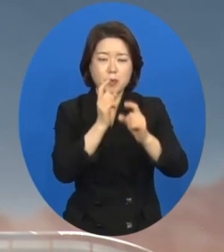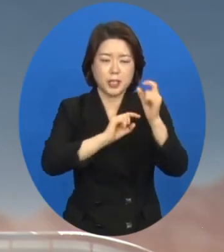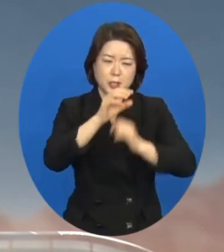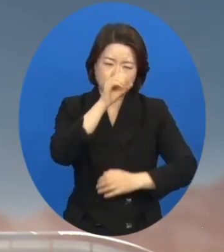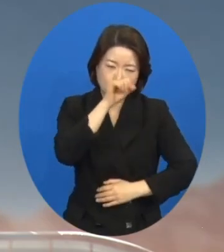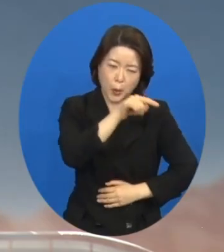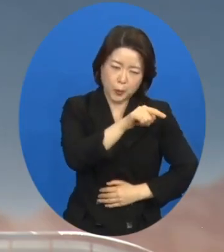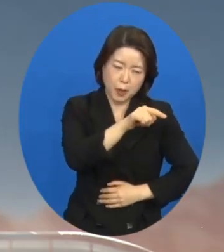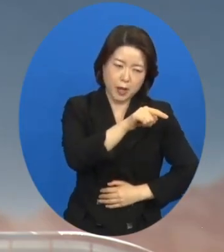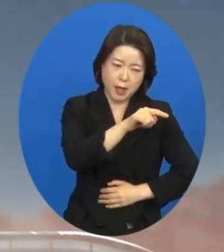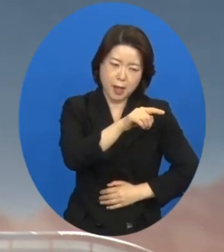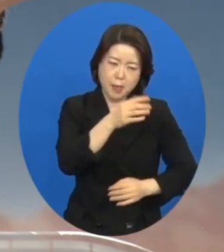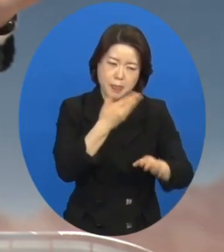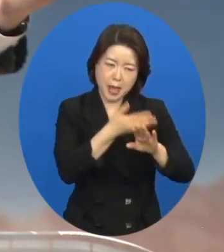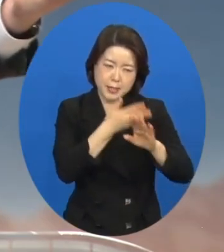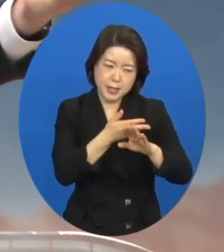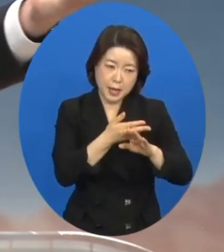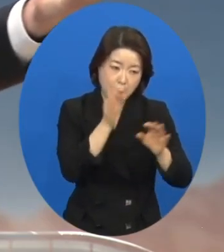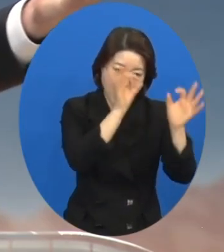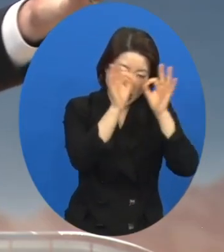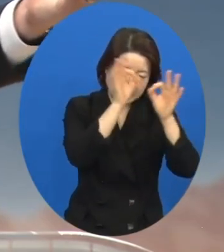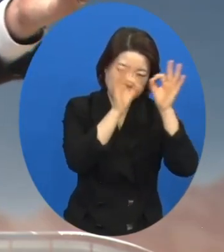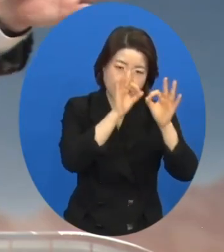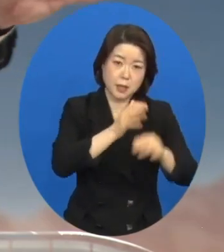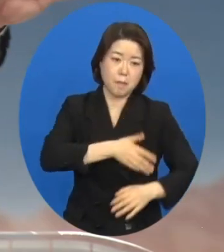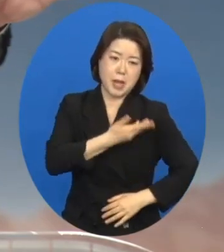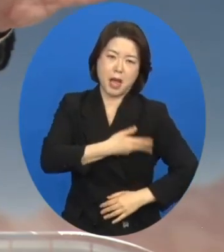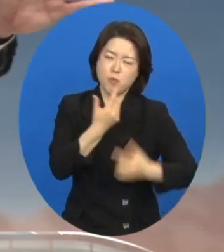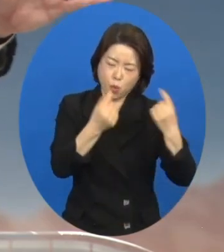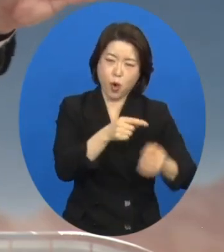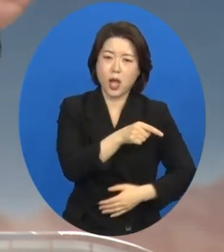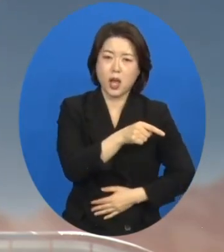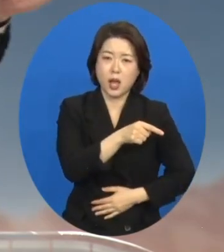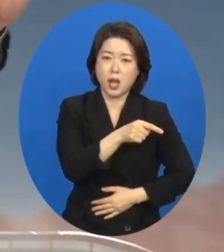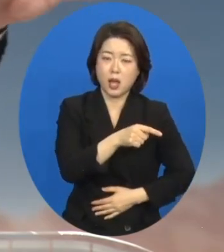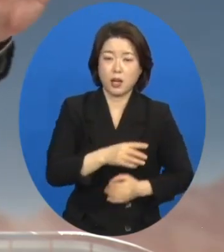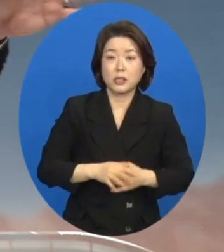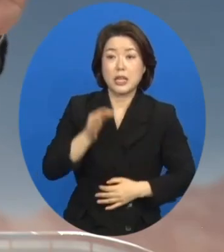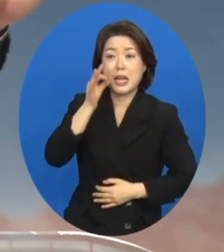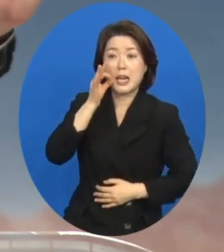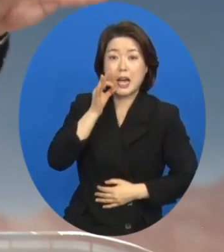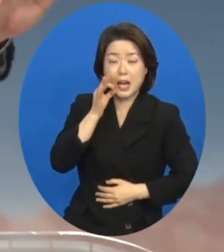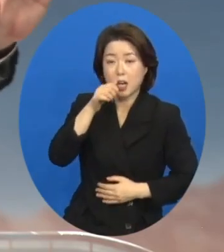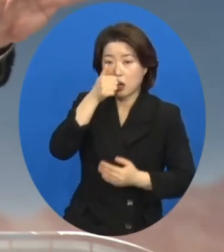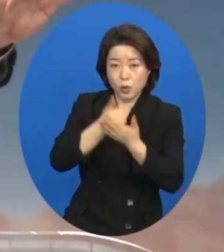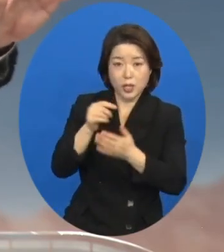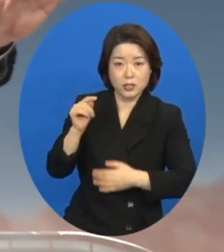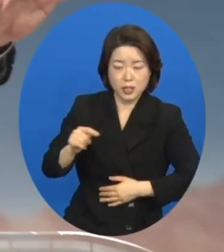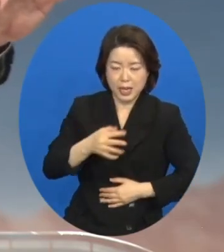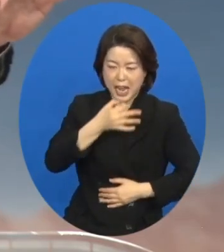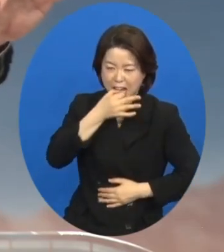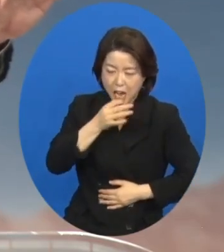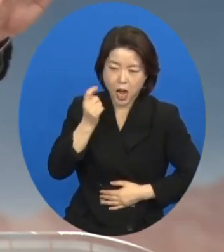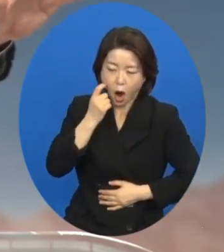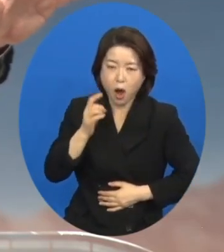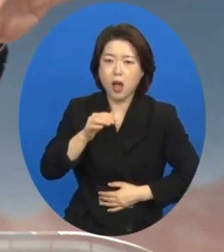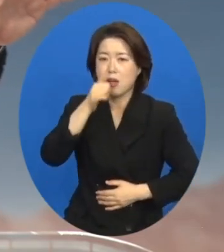좋은 어떤 연인을 찾아갔다는 거예요. 이것은 아간의 죄는 단지 탐심의 죄, 거짓말의 죄가